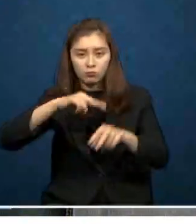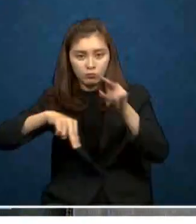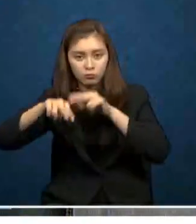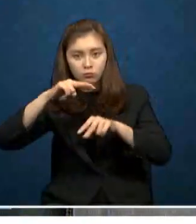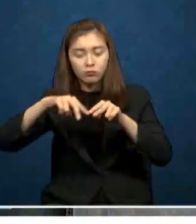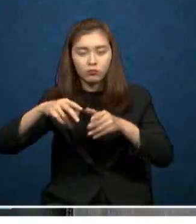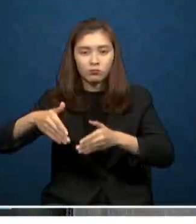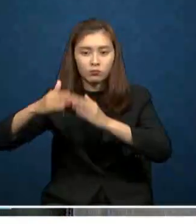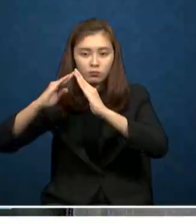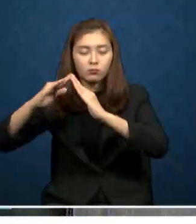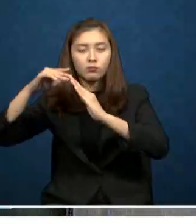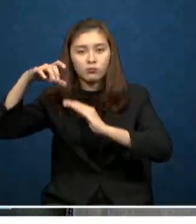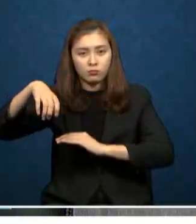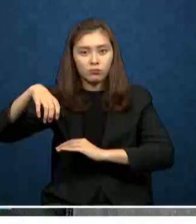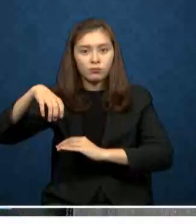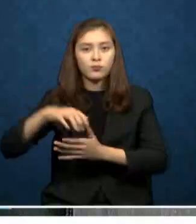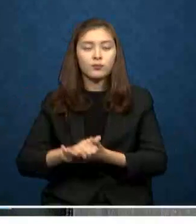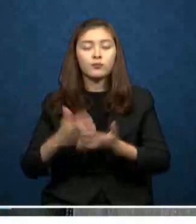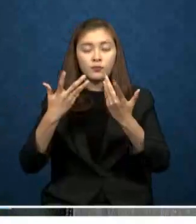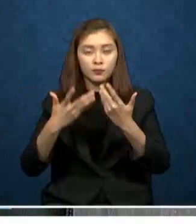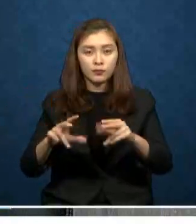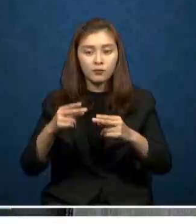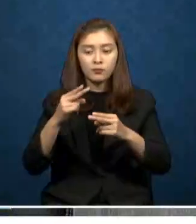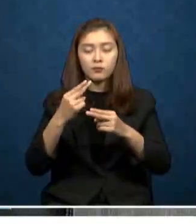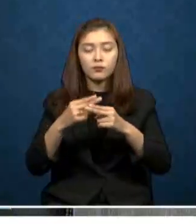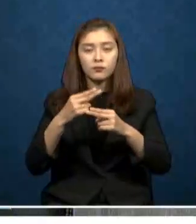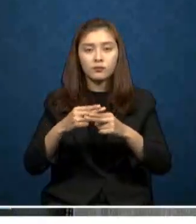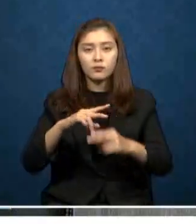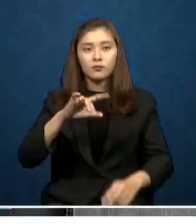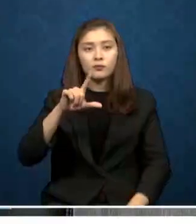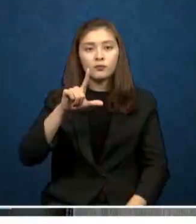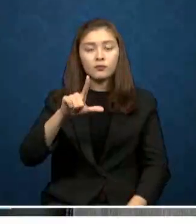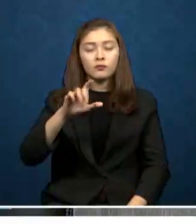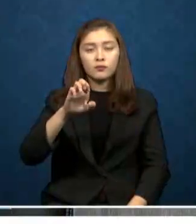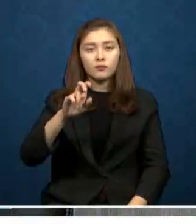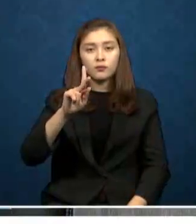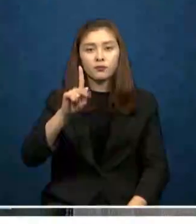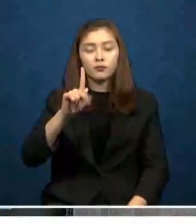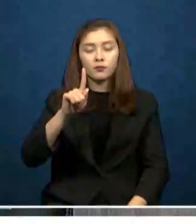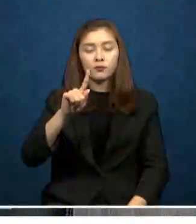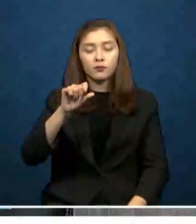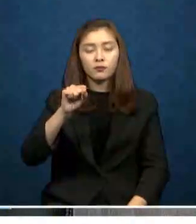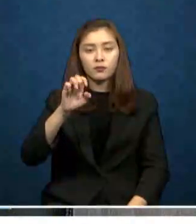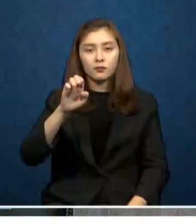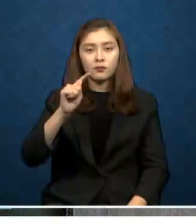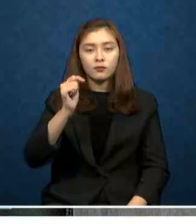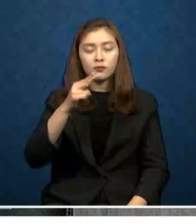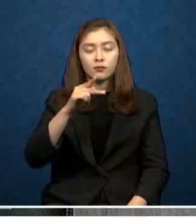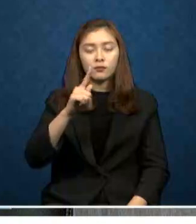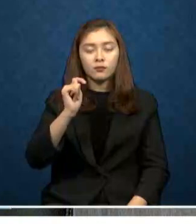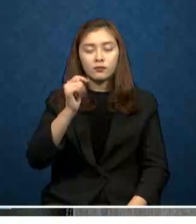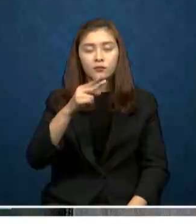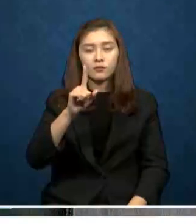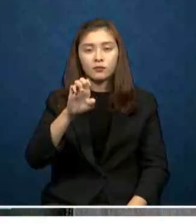านี้ควรจะใช้คำใหม่ว่าจริยสิทธิ์หมายความว่าใครนำงานเหล่านี้ไปสร้างส